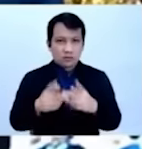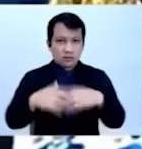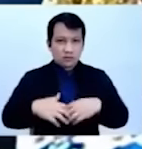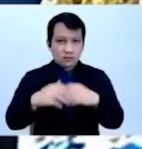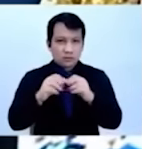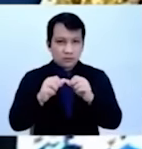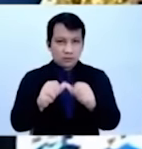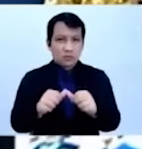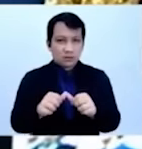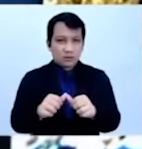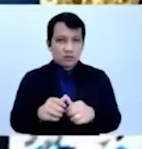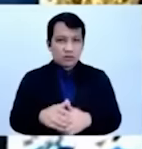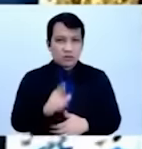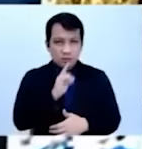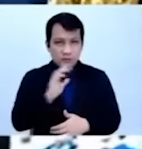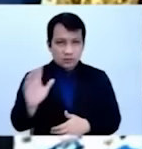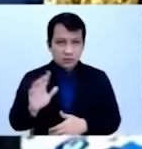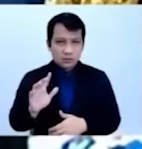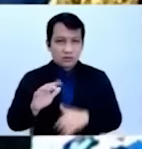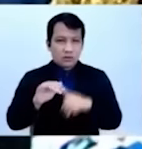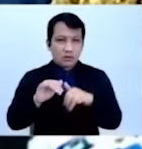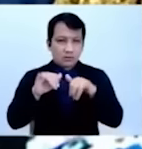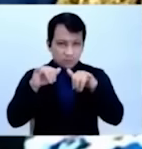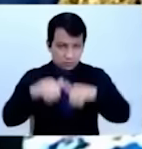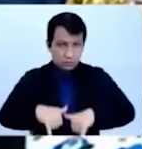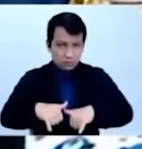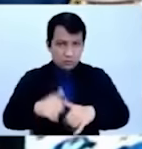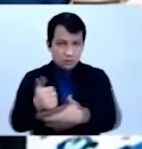pakdama. Please, help us.